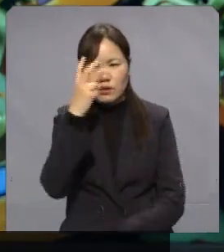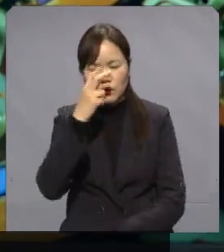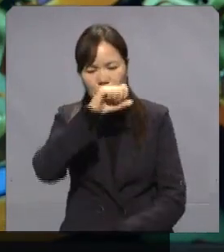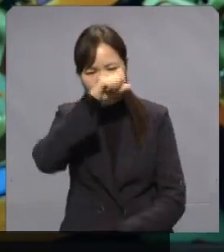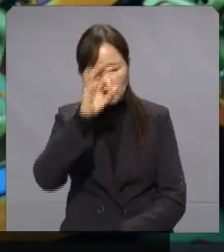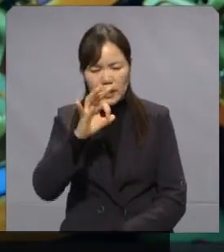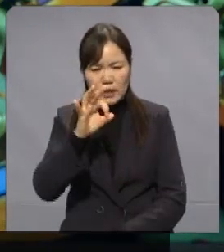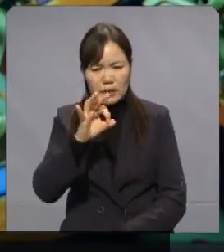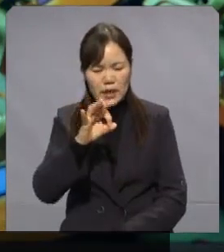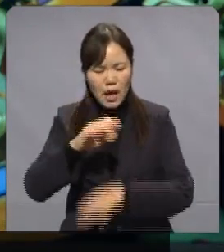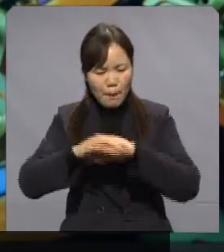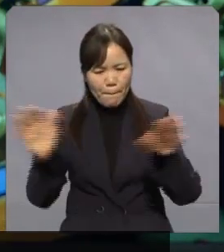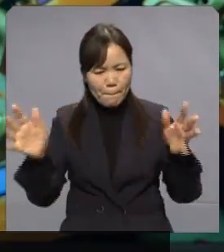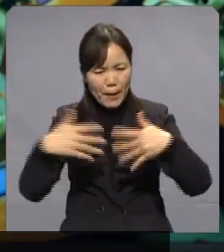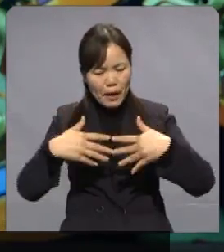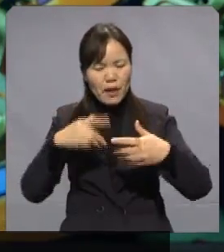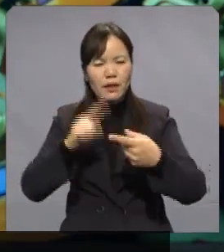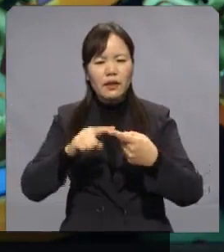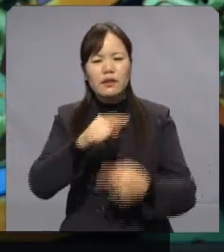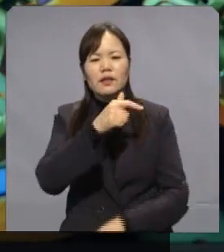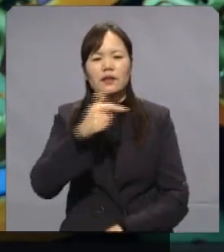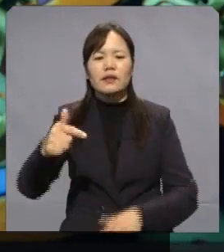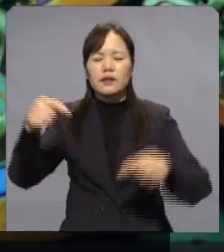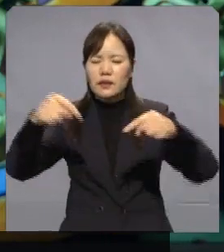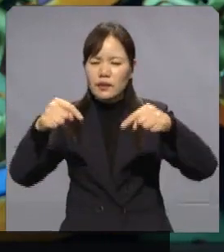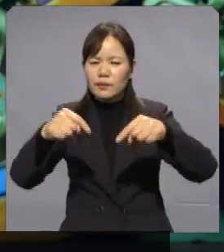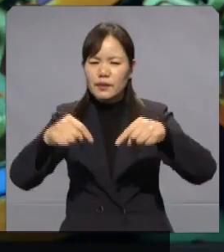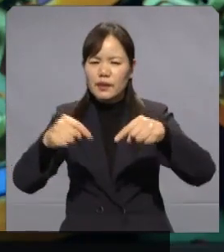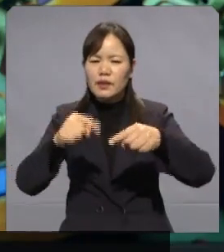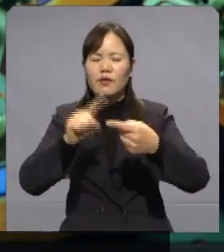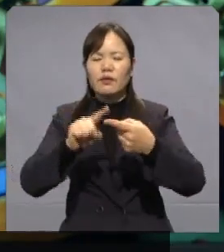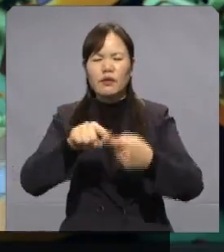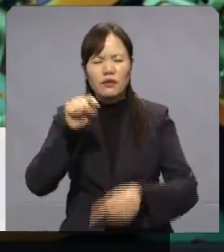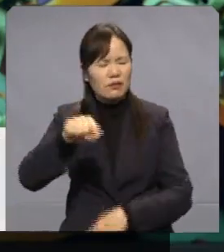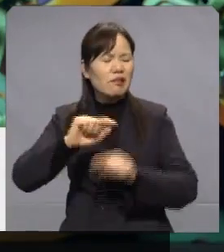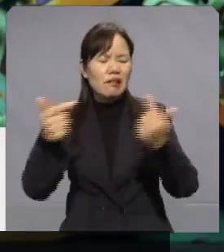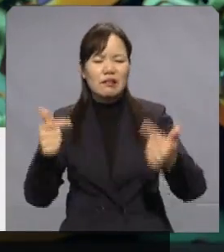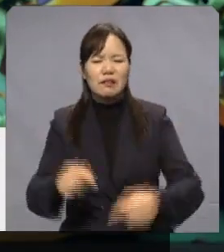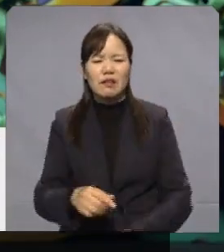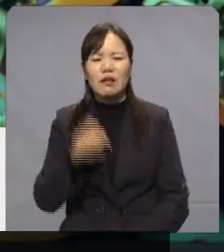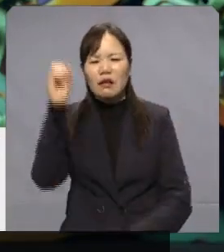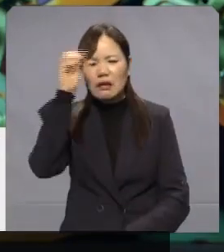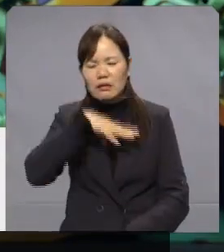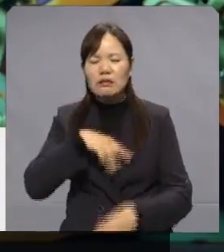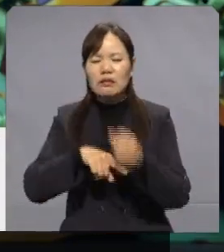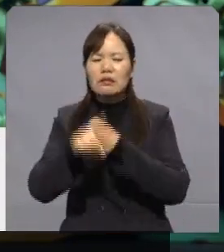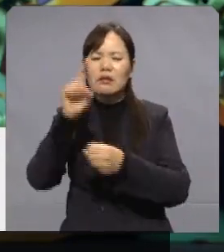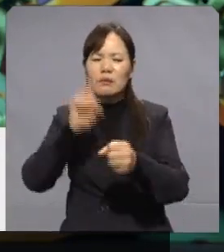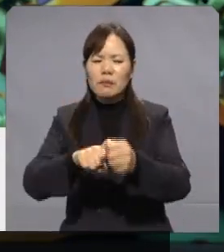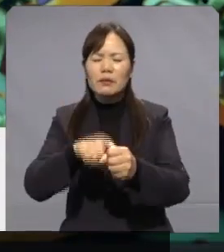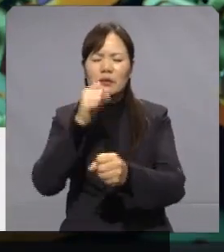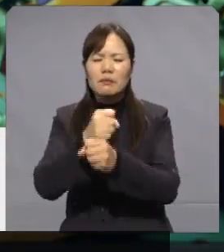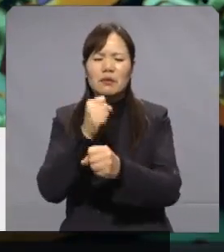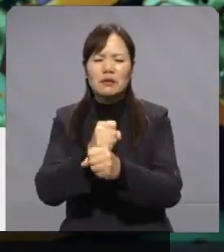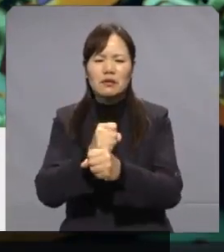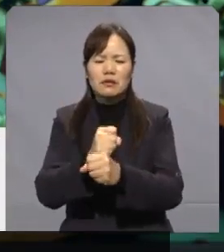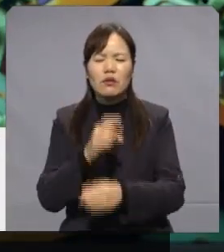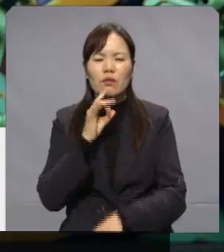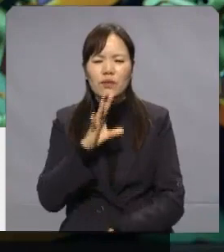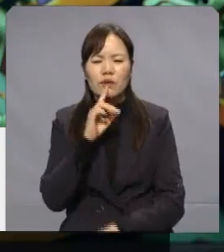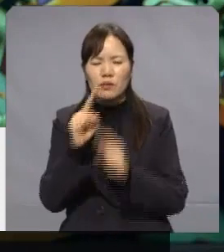처리 합의에 대해서 뭐 빅딜이다라고 하는 거에 대해서 그거 빅딜 아니다, 명분 쌓기다라고 말씀을